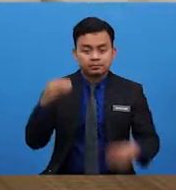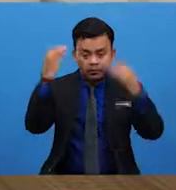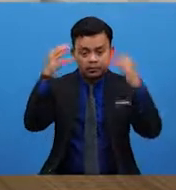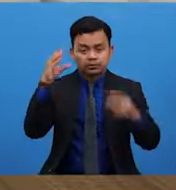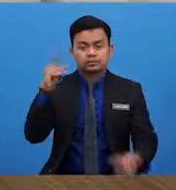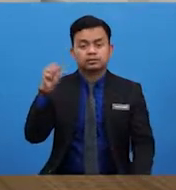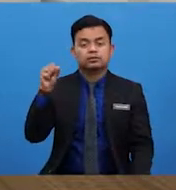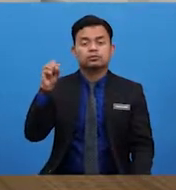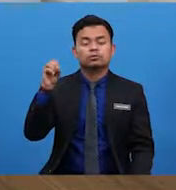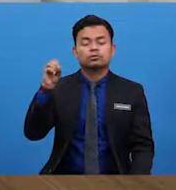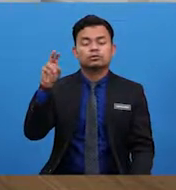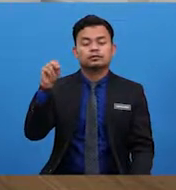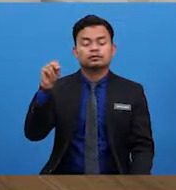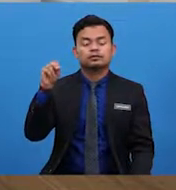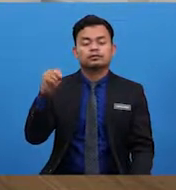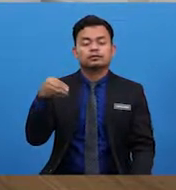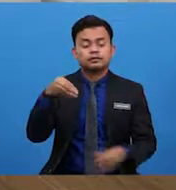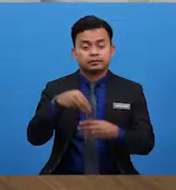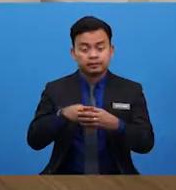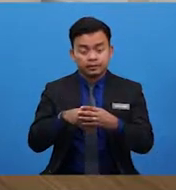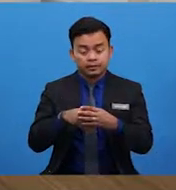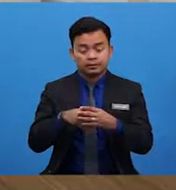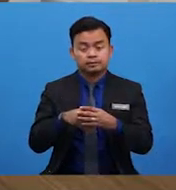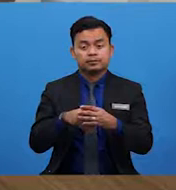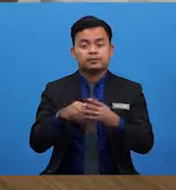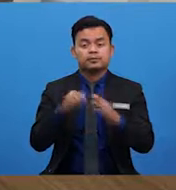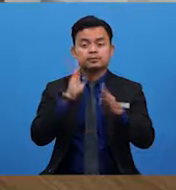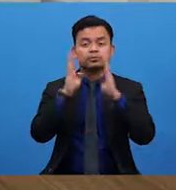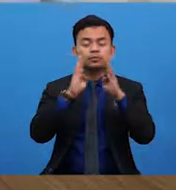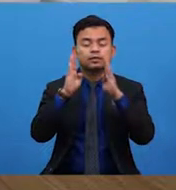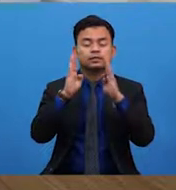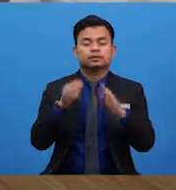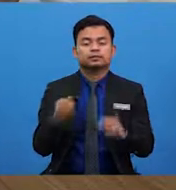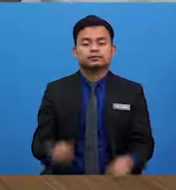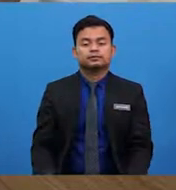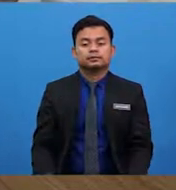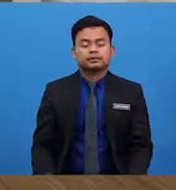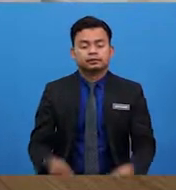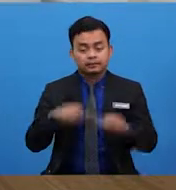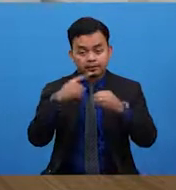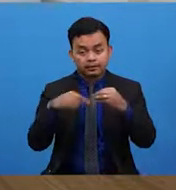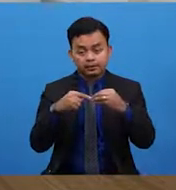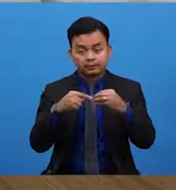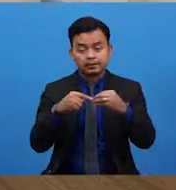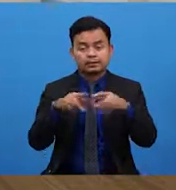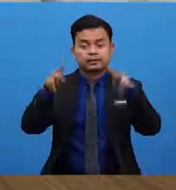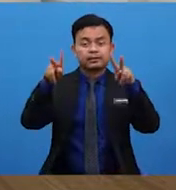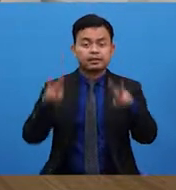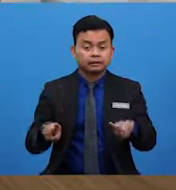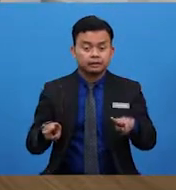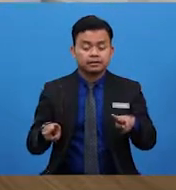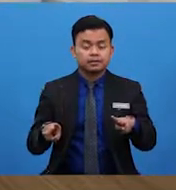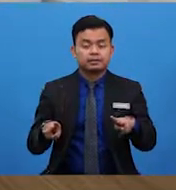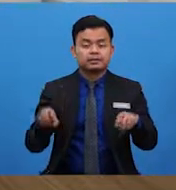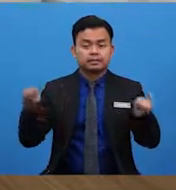hari ini dalam program buat bicara cancel seni visual dan pada hari ini kita akan memisahkan salah satu topik